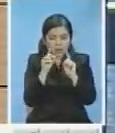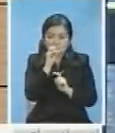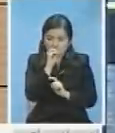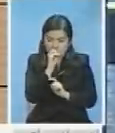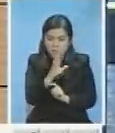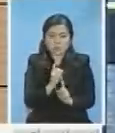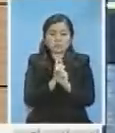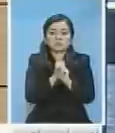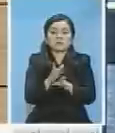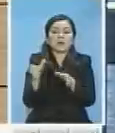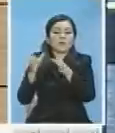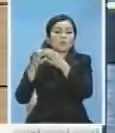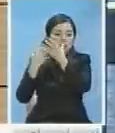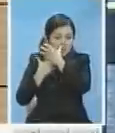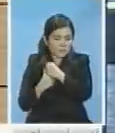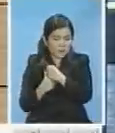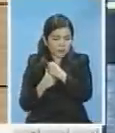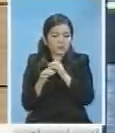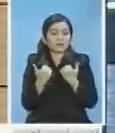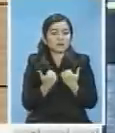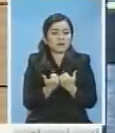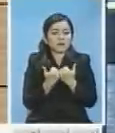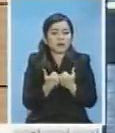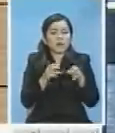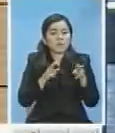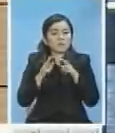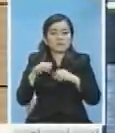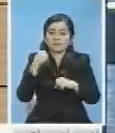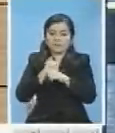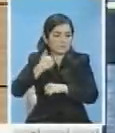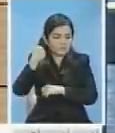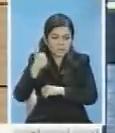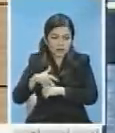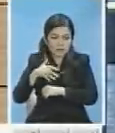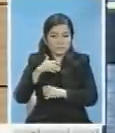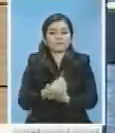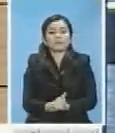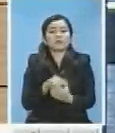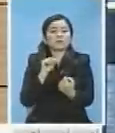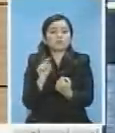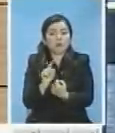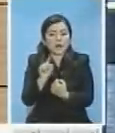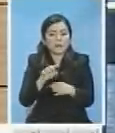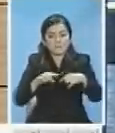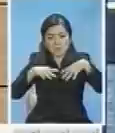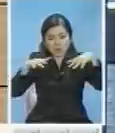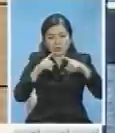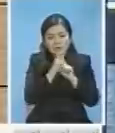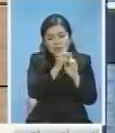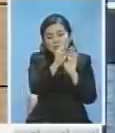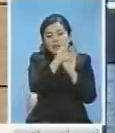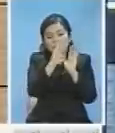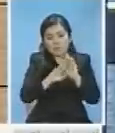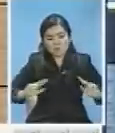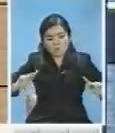พรรคประชาธิปัตย์และกับผมยังเรียนยืนยันว่าไม่สามารถดำเนินการได้เพราะขัดต่อระเบียบของกระทรวงการต่างประเทศ